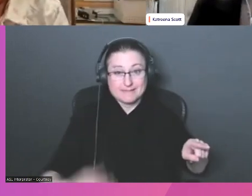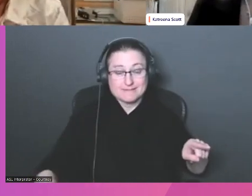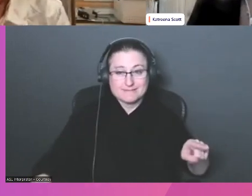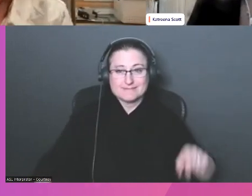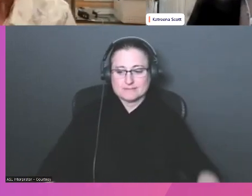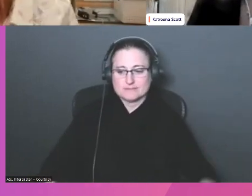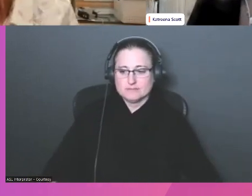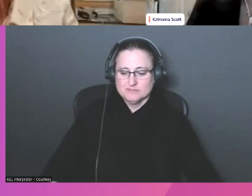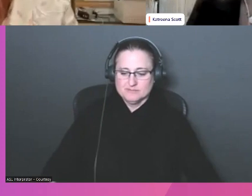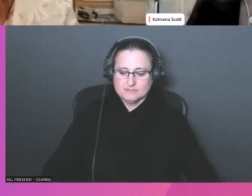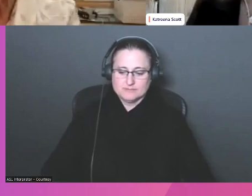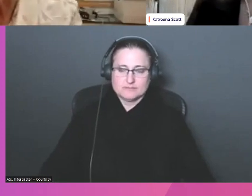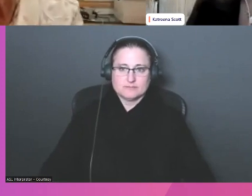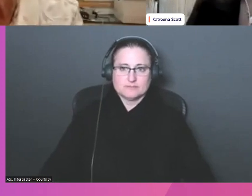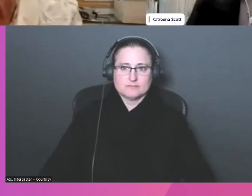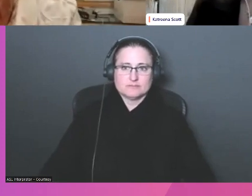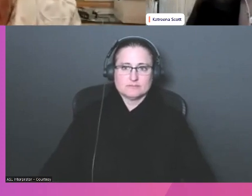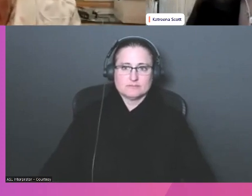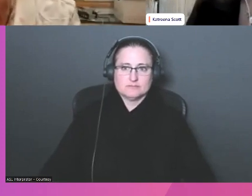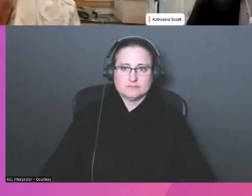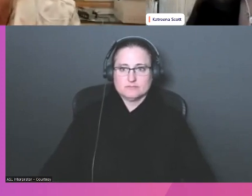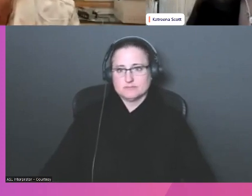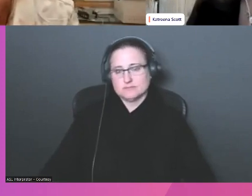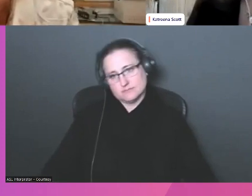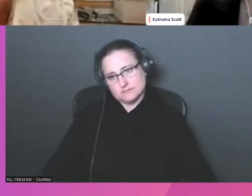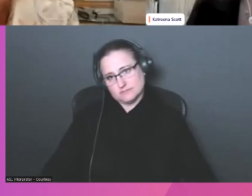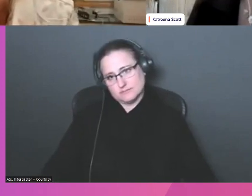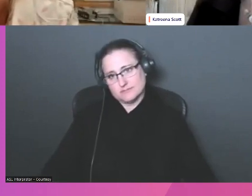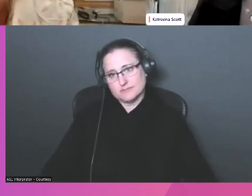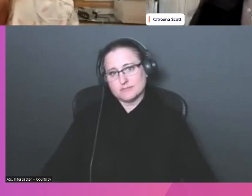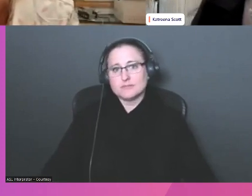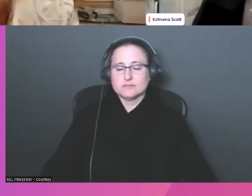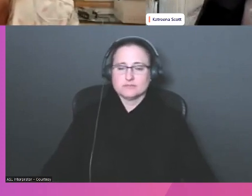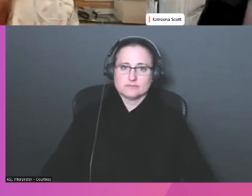Je passe la liste en revue.